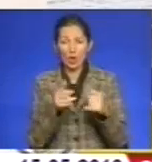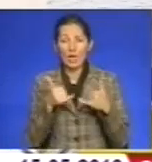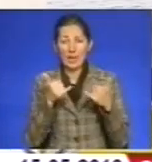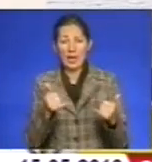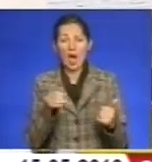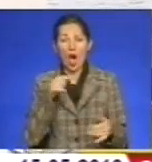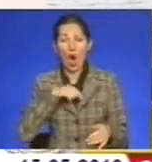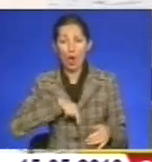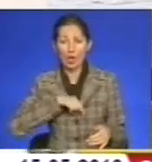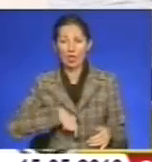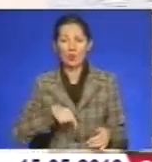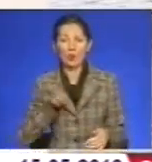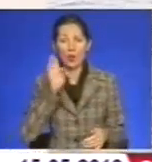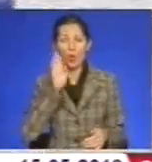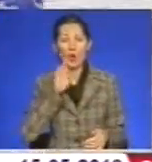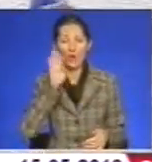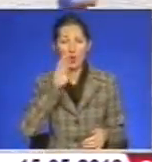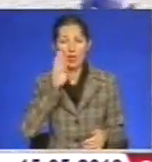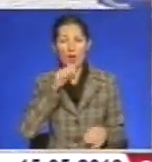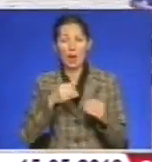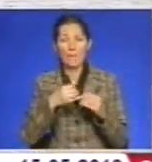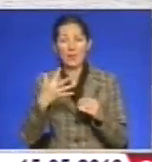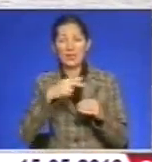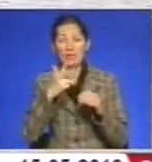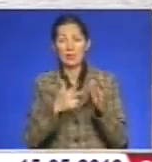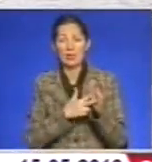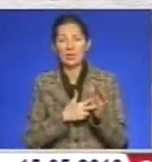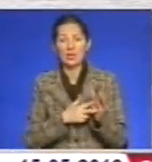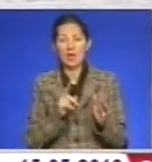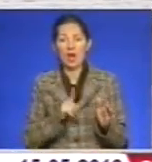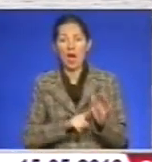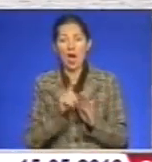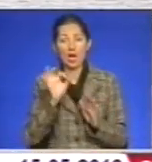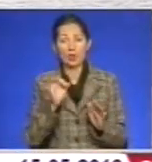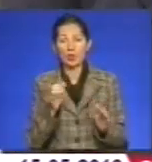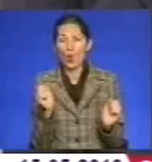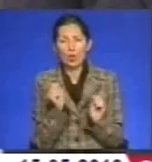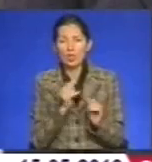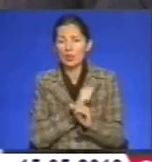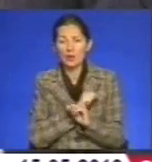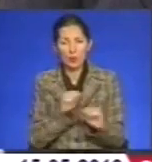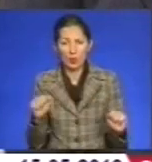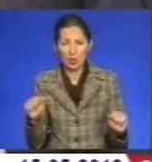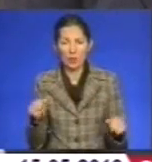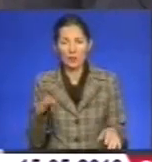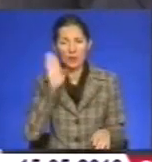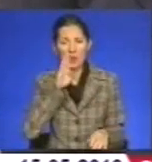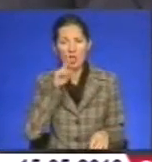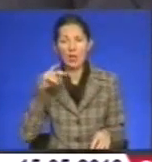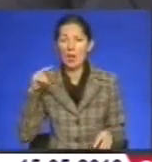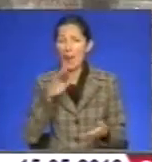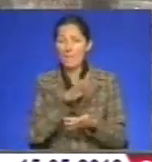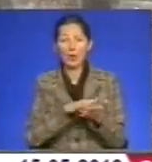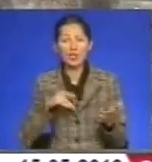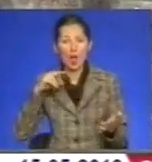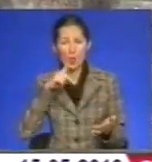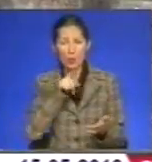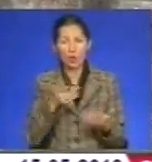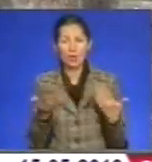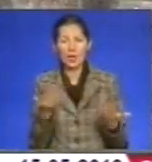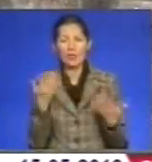19 градусів. У холоднішій перебувати небезпечно. Рятувальники зауважують, вода помилок не пробачає, тому навіть